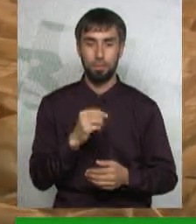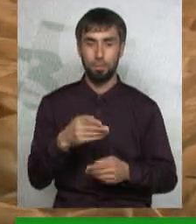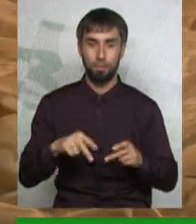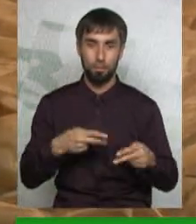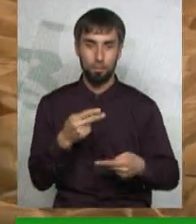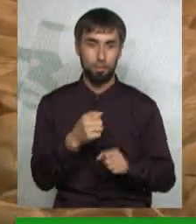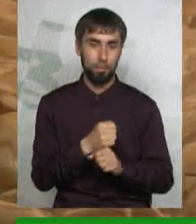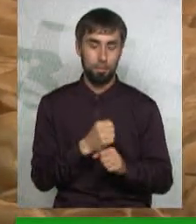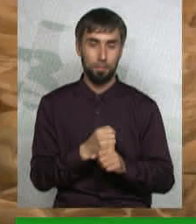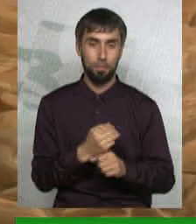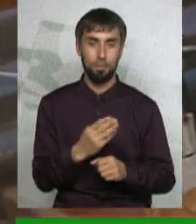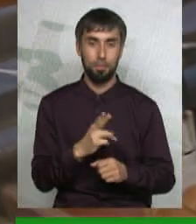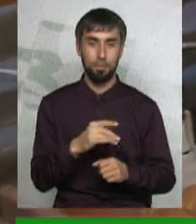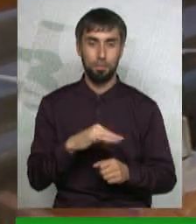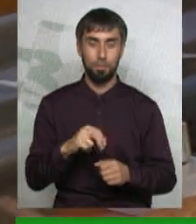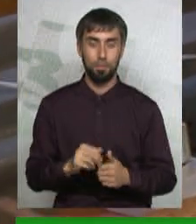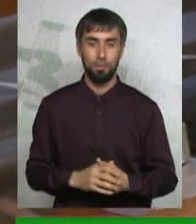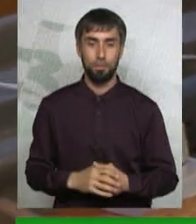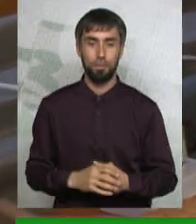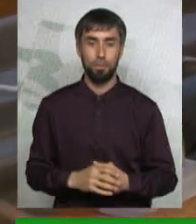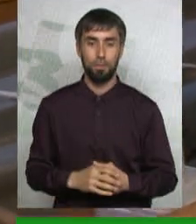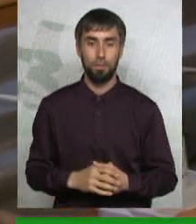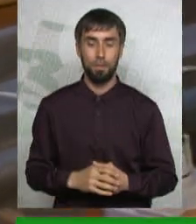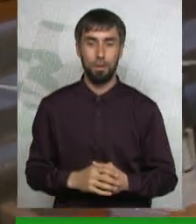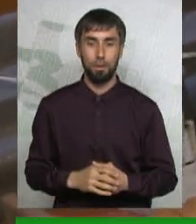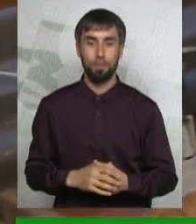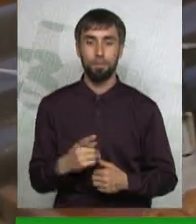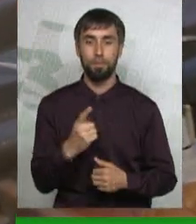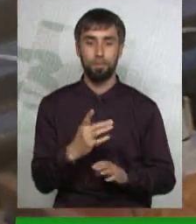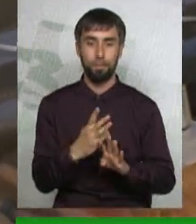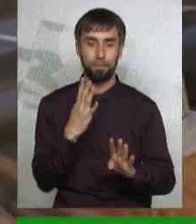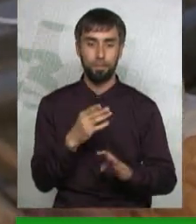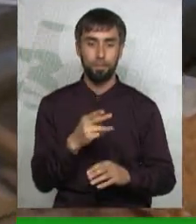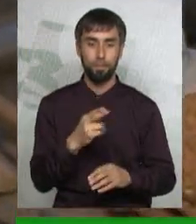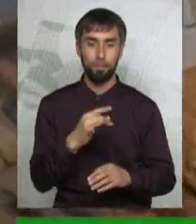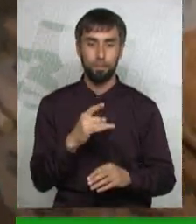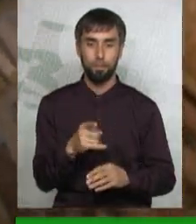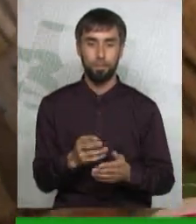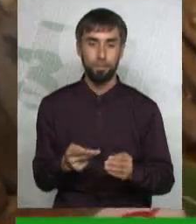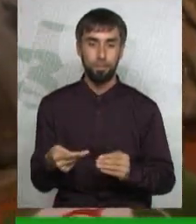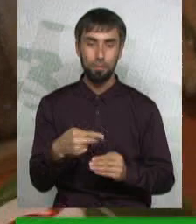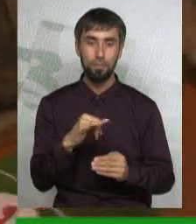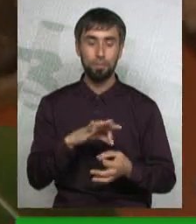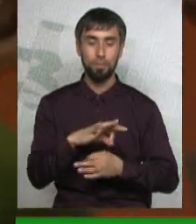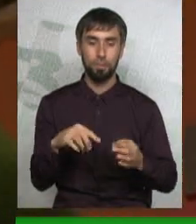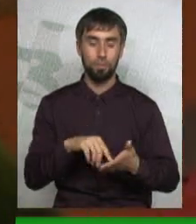сейчас изготавливает шкатулку. Геоконты вырезать и потом обрезать дубой лишним манахом.